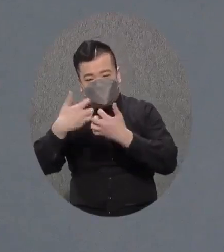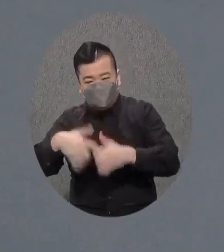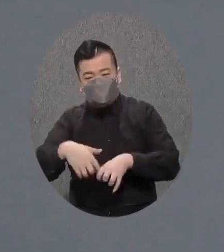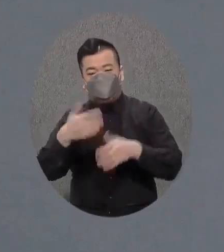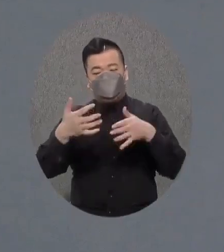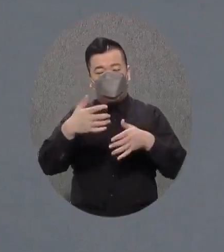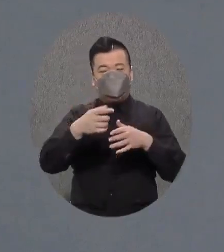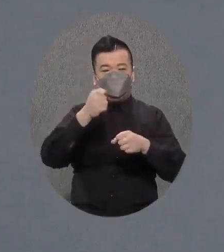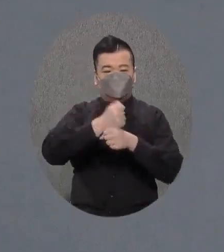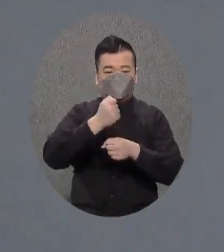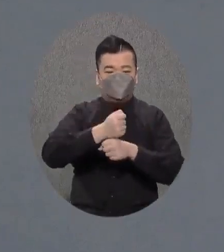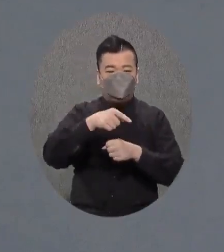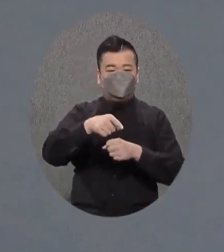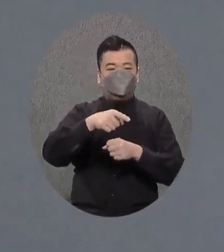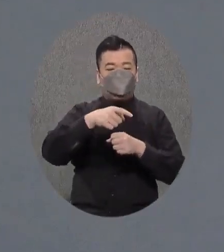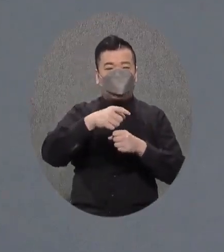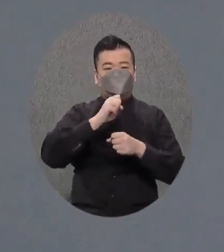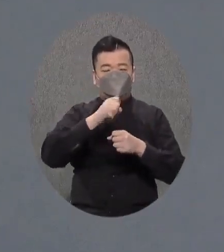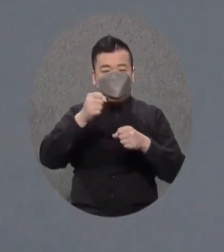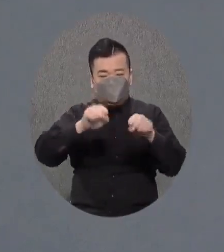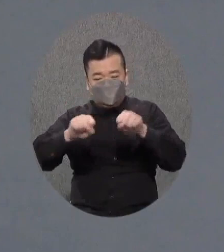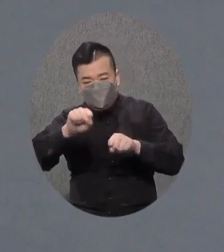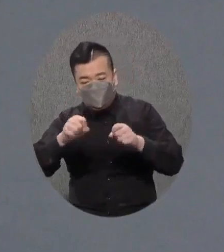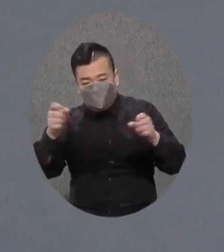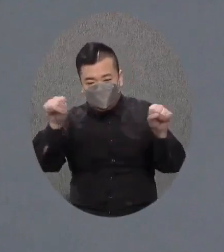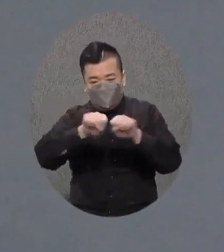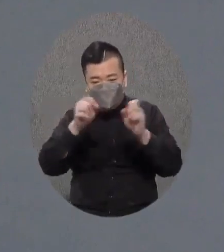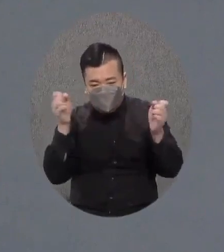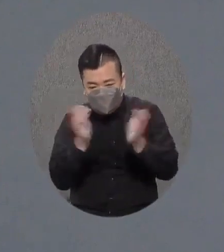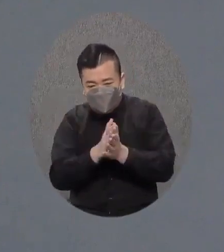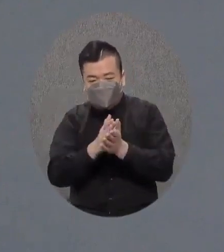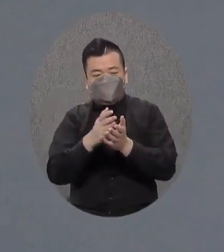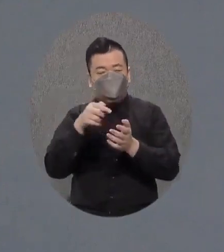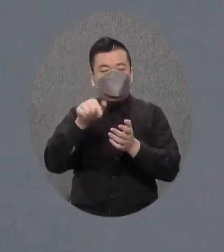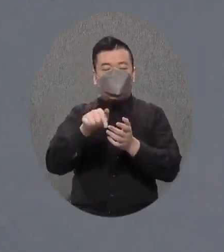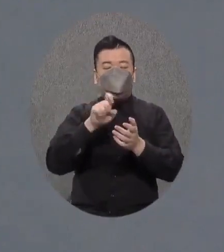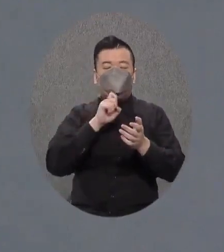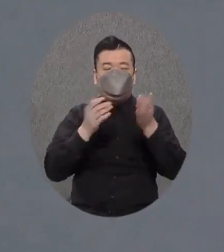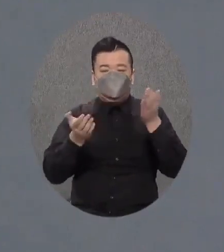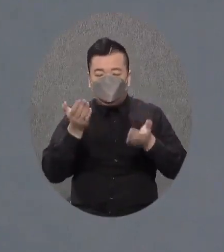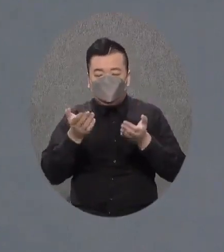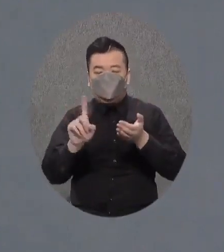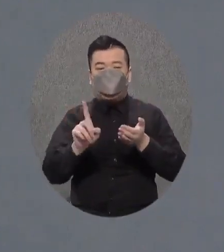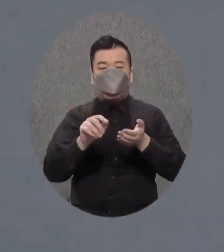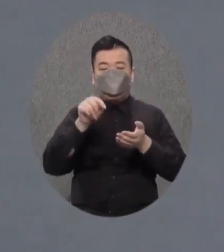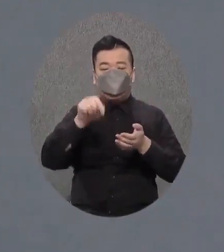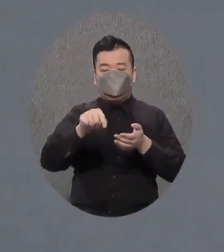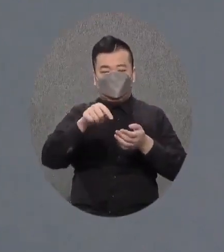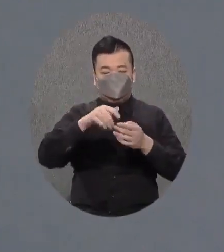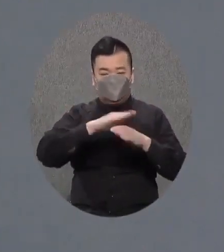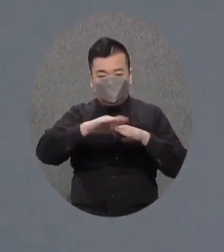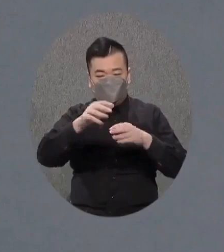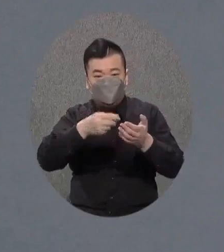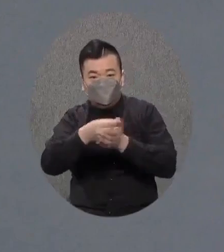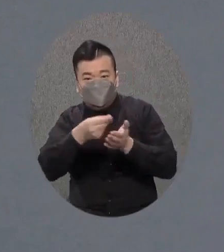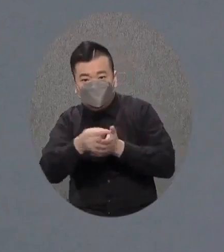者工具啊，甚至咧係同呢啲嘅化學物質去使用去配合，咁所以咧就令到版畫咧唔